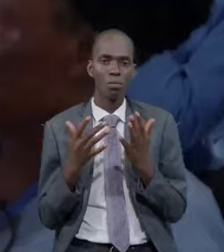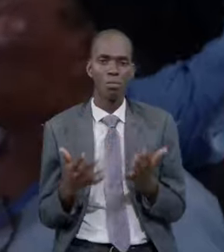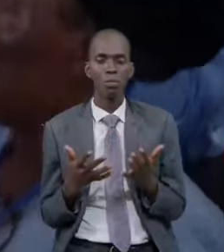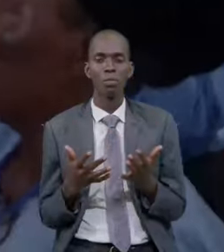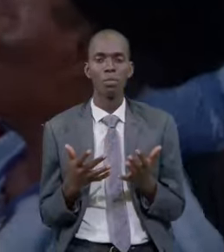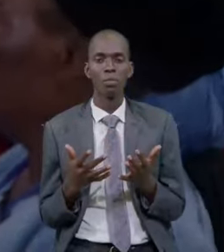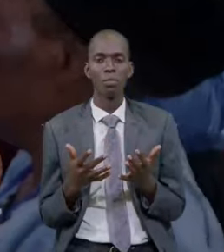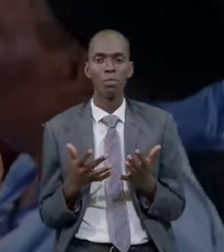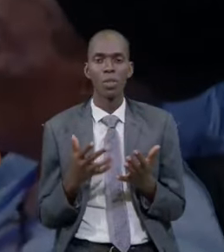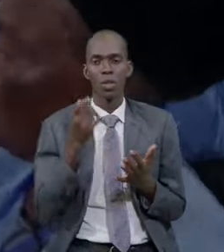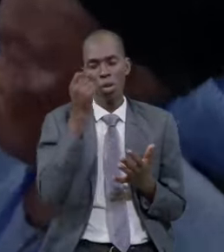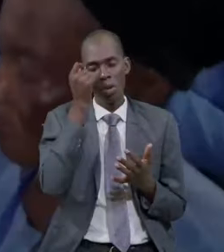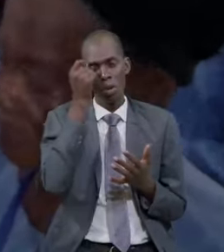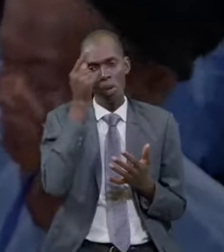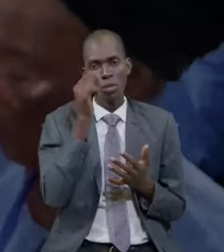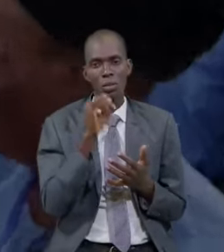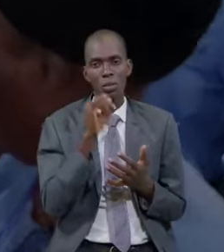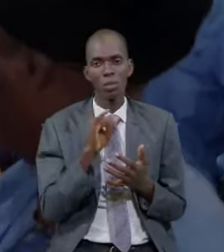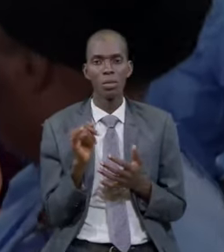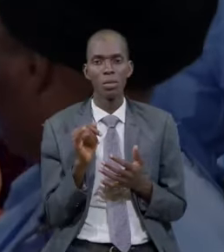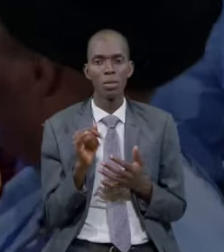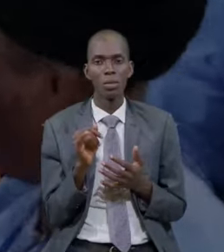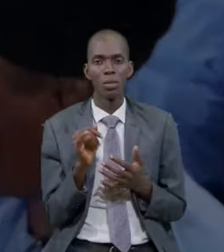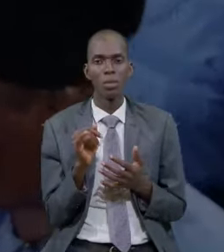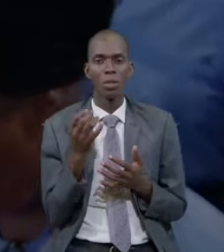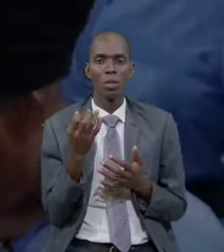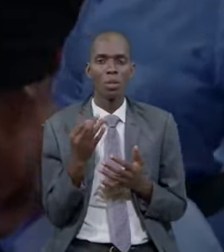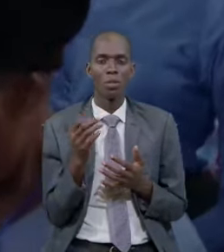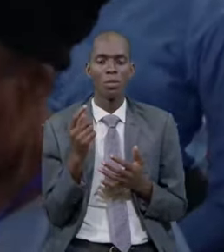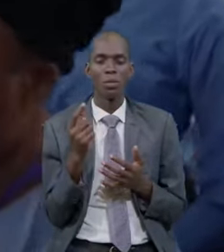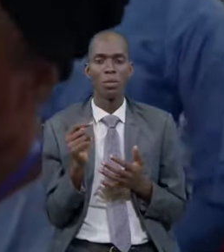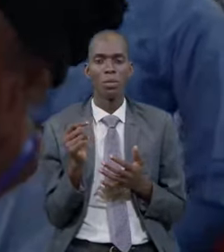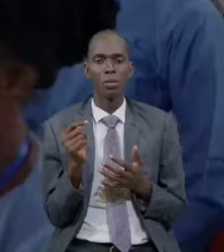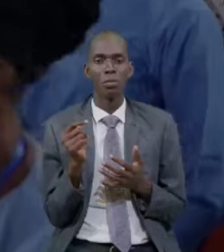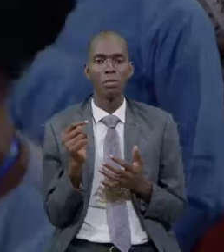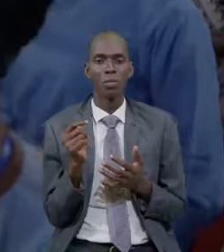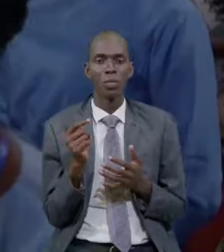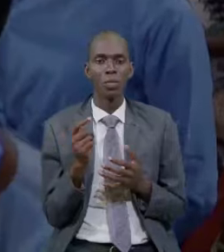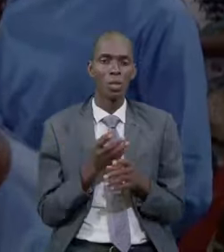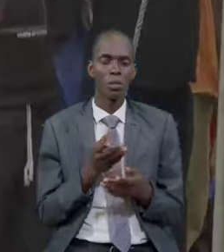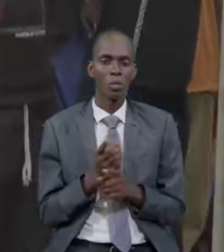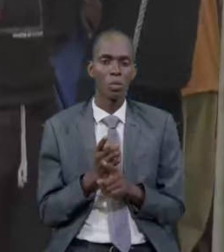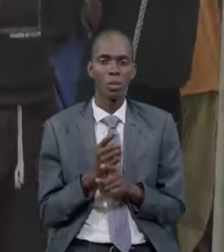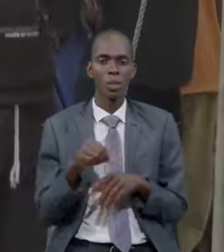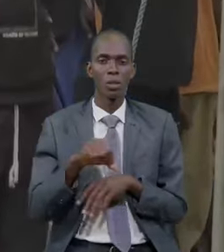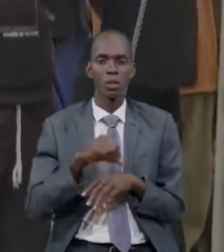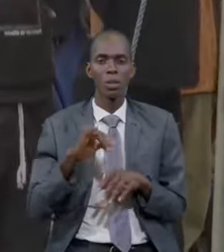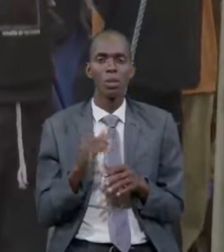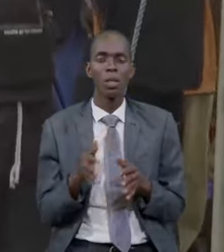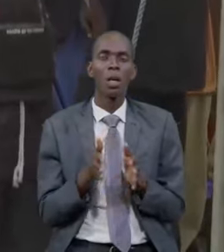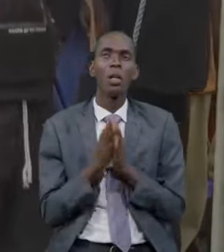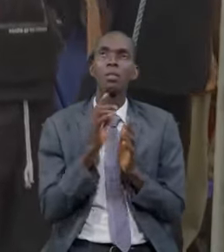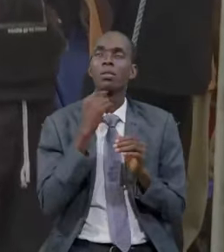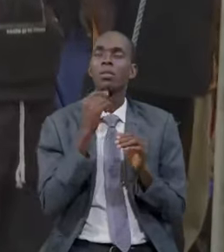Ayant la compréhension scripturaire de la bonne, la vraie onction, ouvre la bouche maintenant et parle à Dieu. Seigneur,